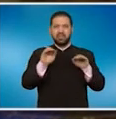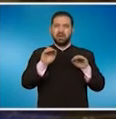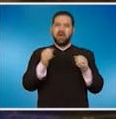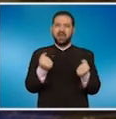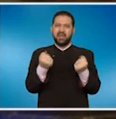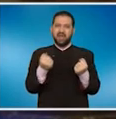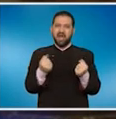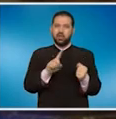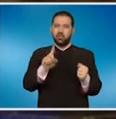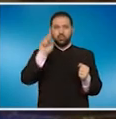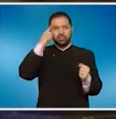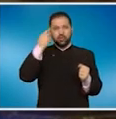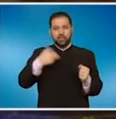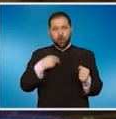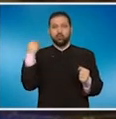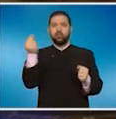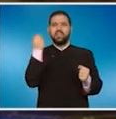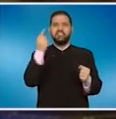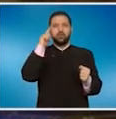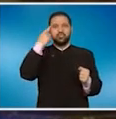grea. Nu știu eu, Dumnezeu.